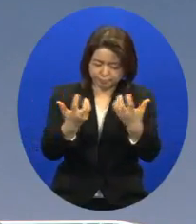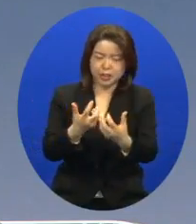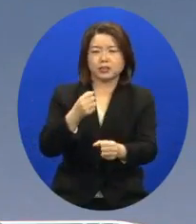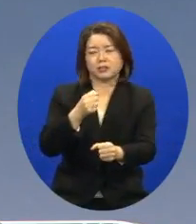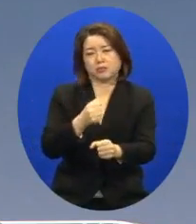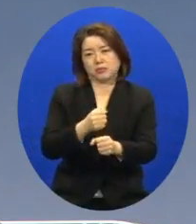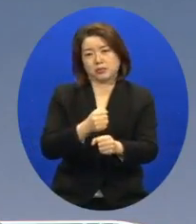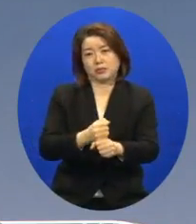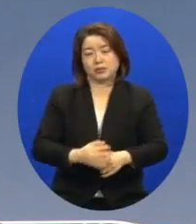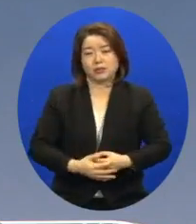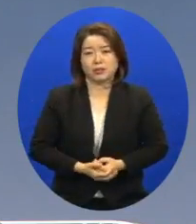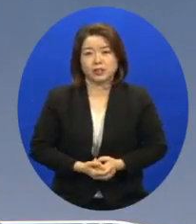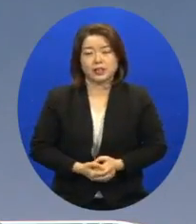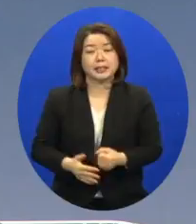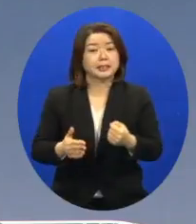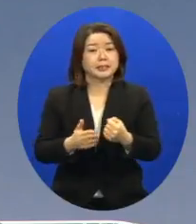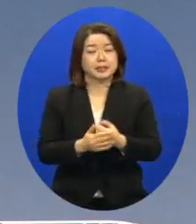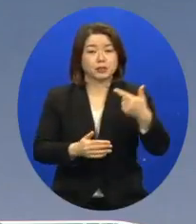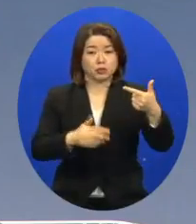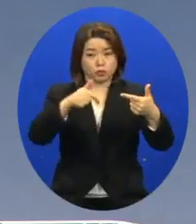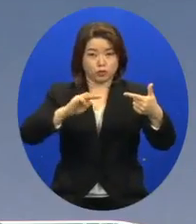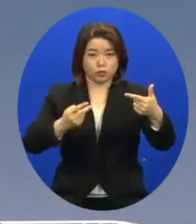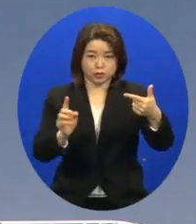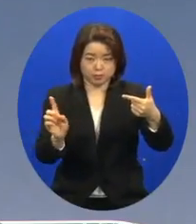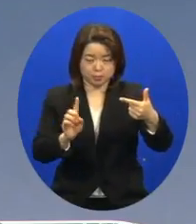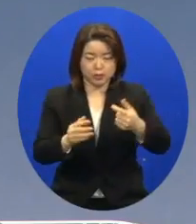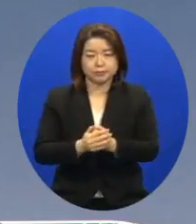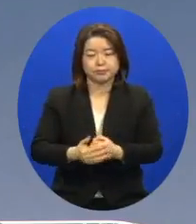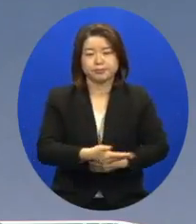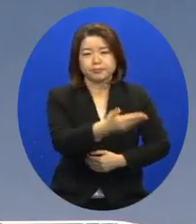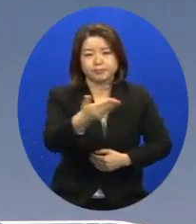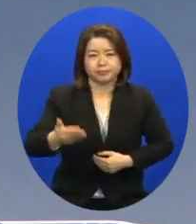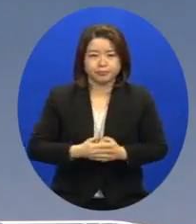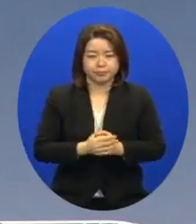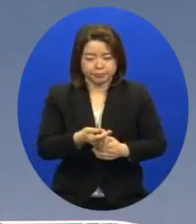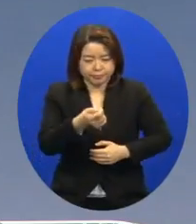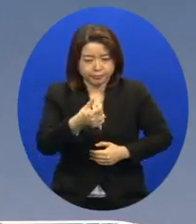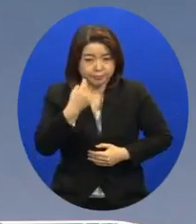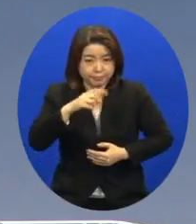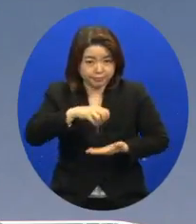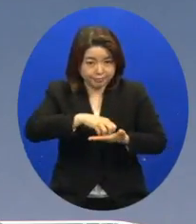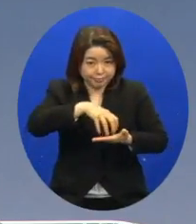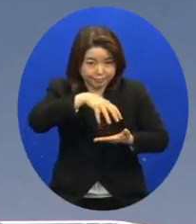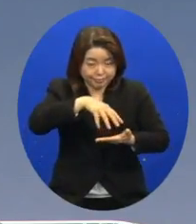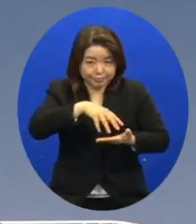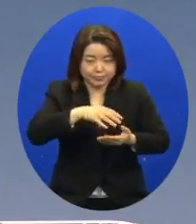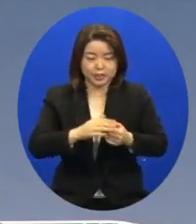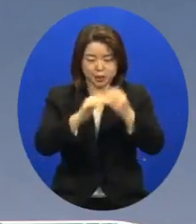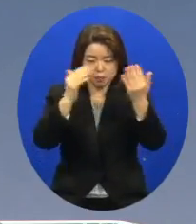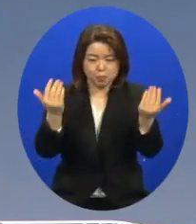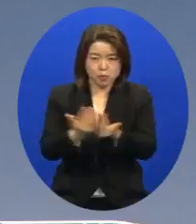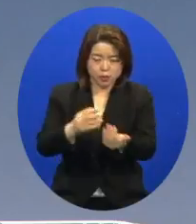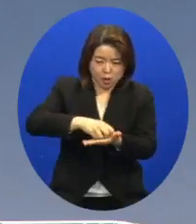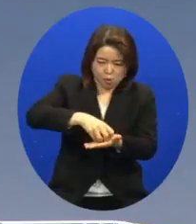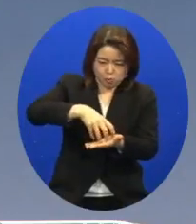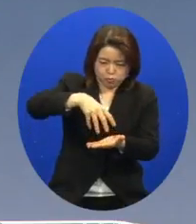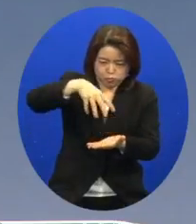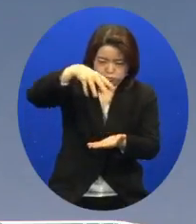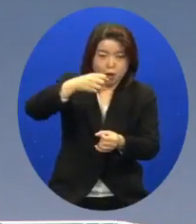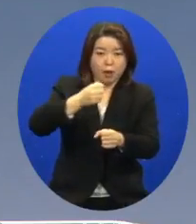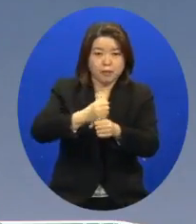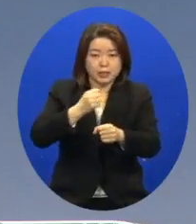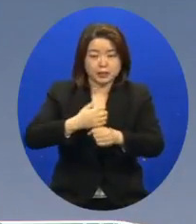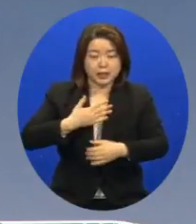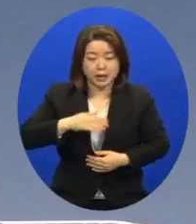그래서 6절에 이렇게 말씀합니다 여러분은 적은 누룩이 온 반죽을 부풀게 한다 는 것을 알지